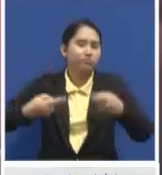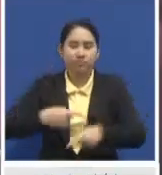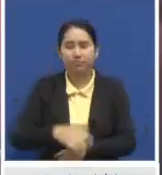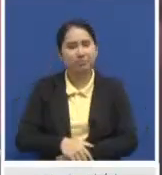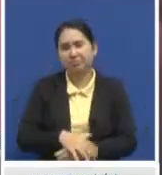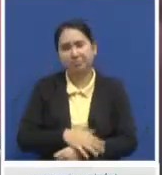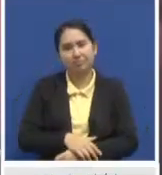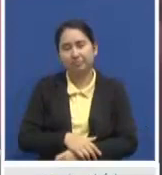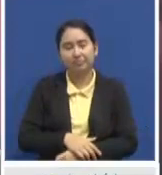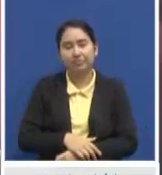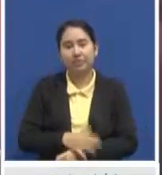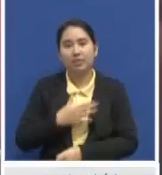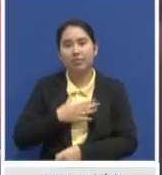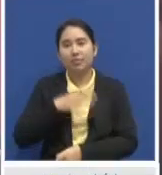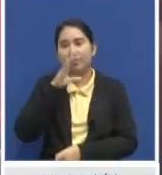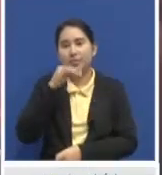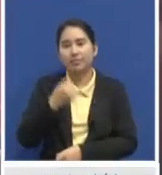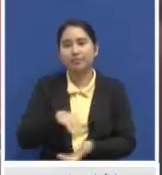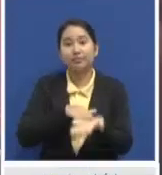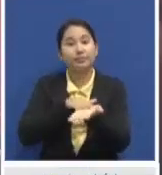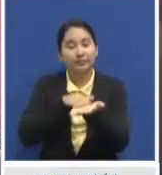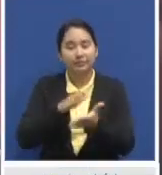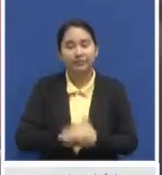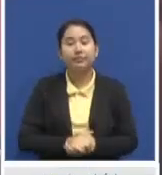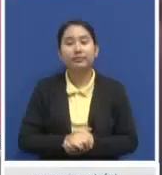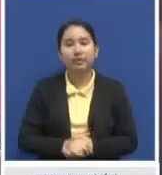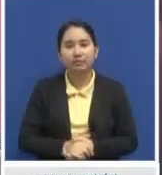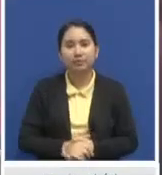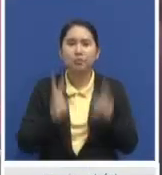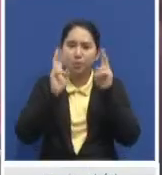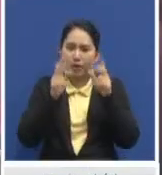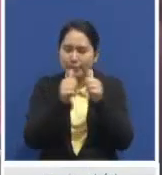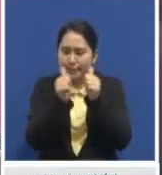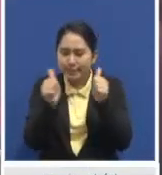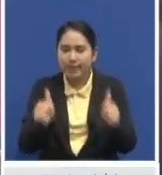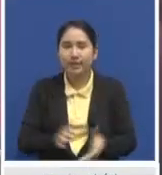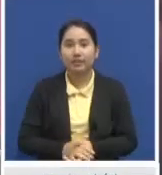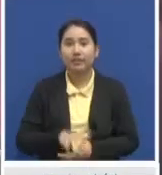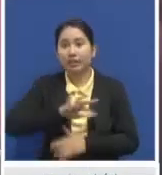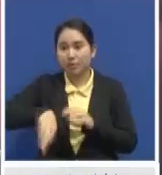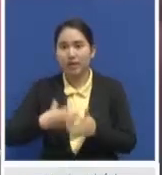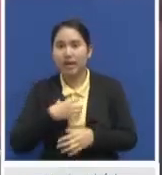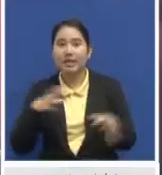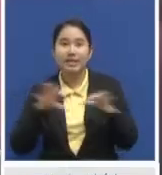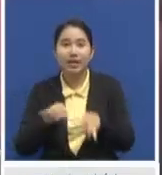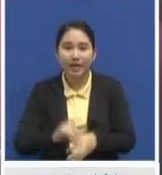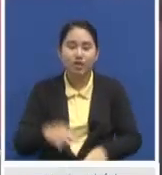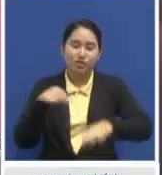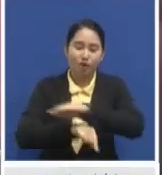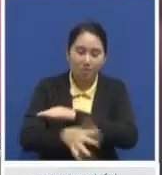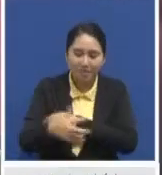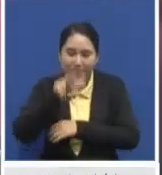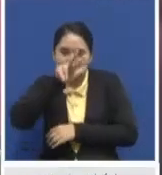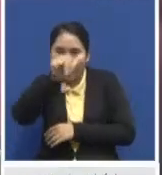ประธานสภาผมอาจจะผิดไปนิดนึงเอาเป็นว่าเป็นเรื่องดีๆทั้งนั้นทุกคนก็อยากให้เกิดความโปร่งใสนะครับ